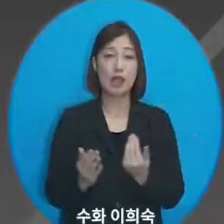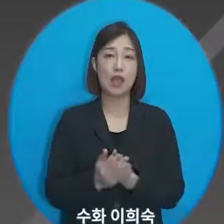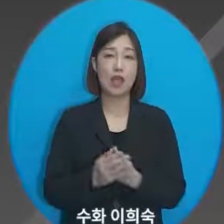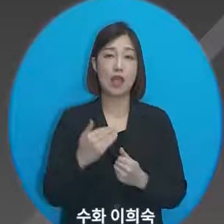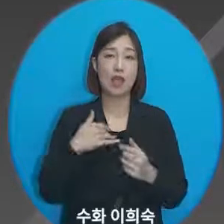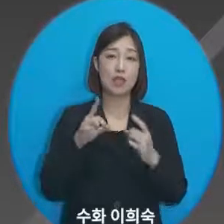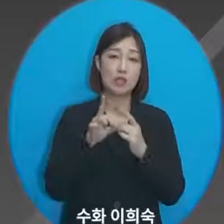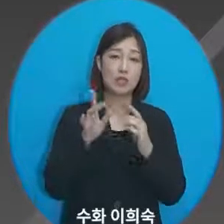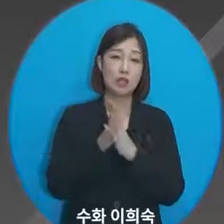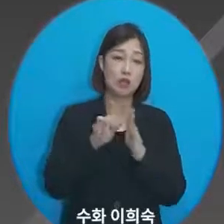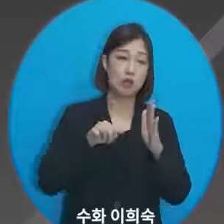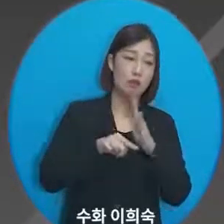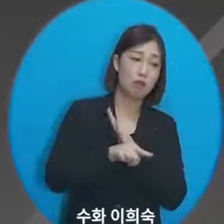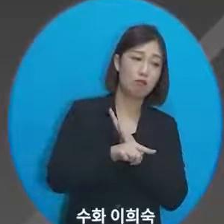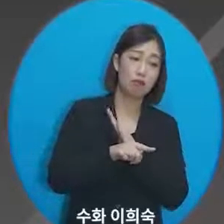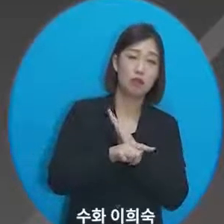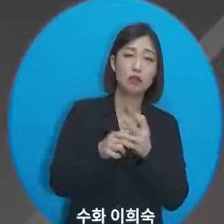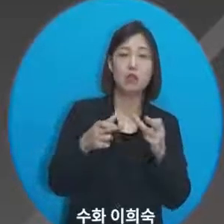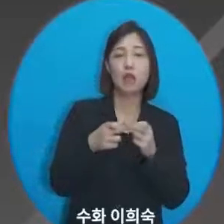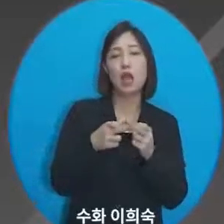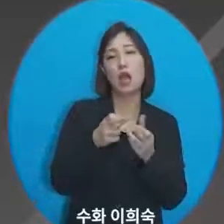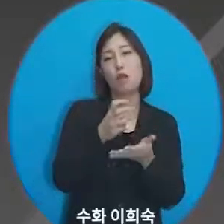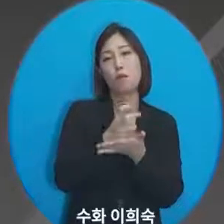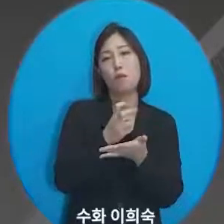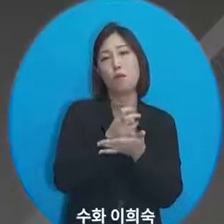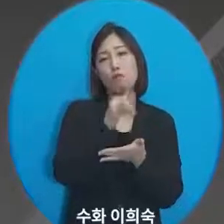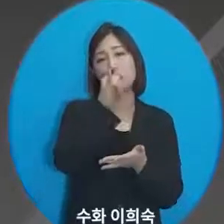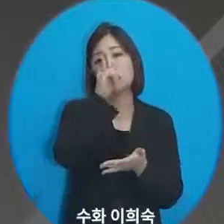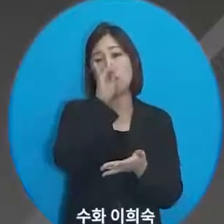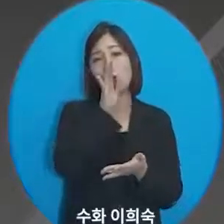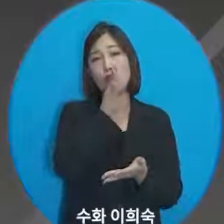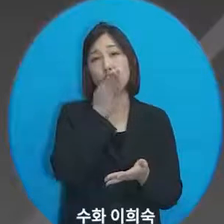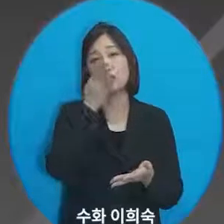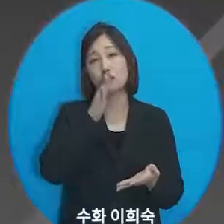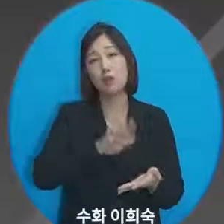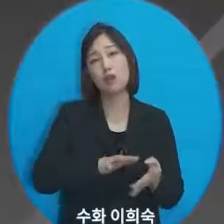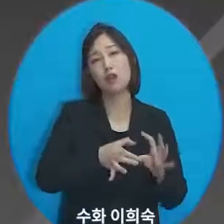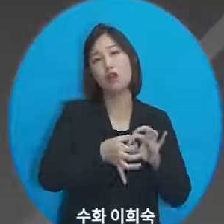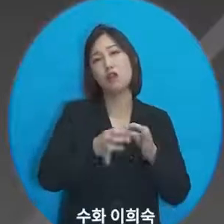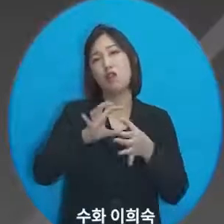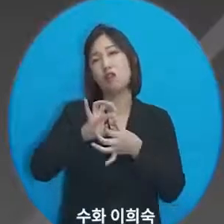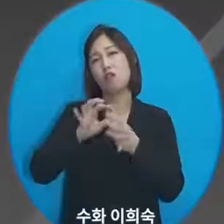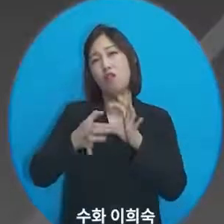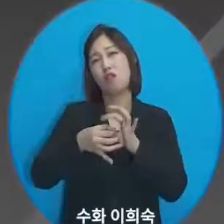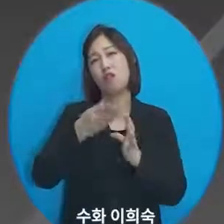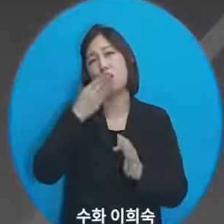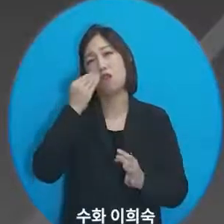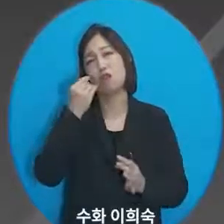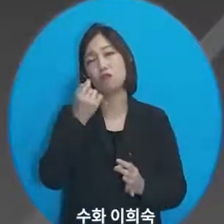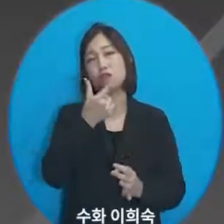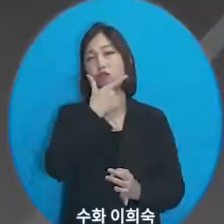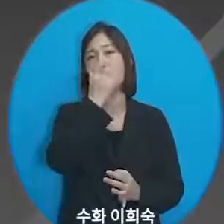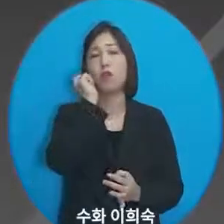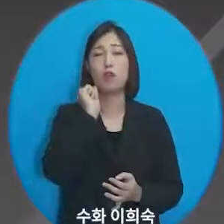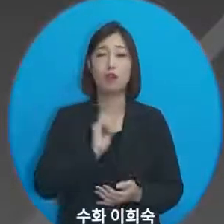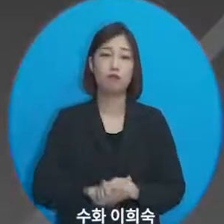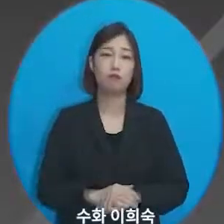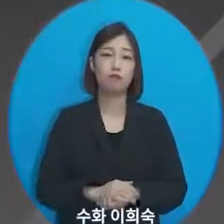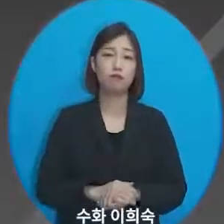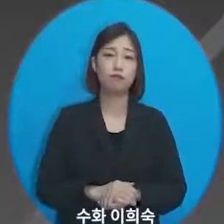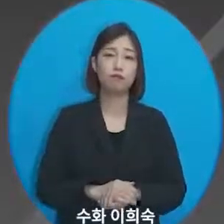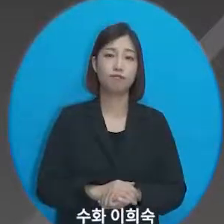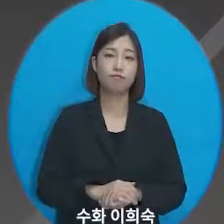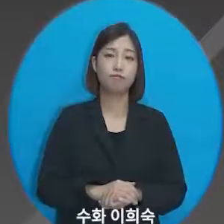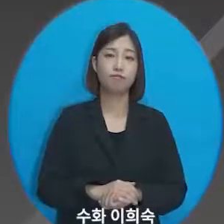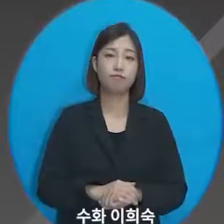접근권에 대한 법은 있지만 이거를 연결하는 것에 대해서는 어떤 서로 간의 책임 문제라든가 이게 있어서 이런 거를 자연스럽게 연결하는 것,